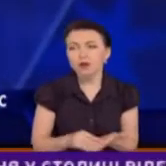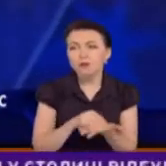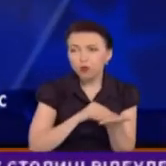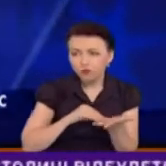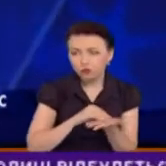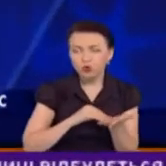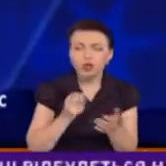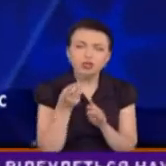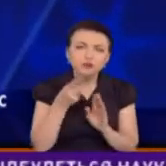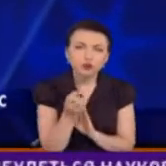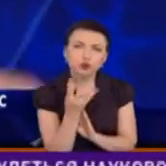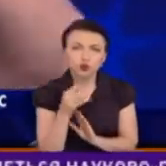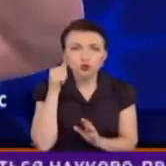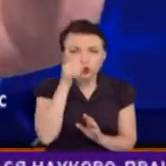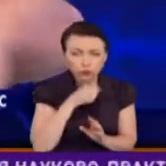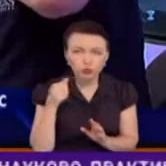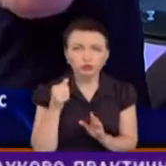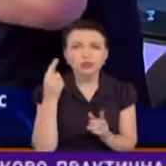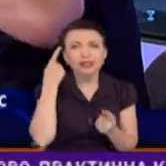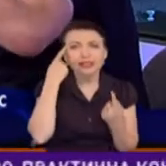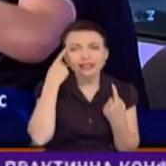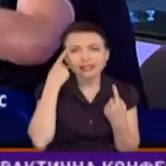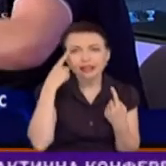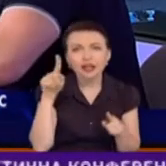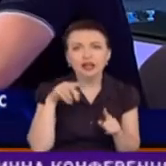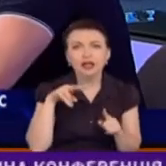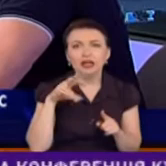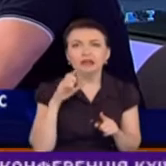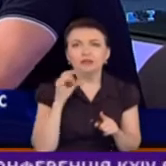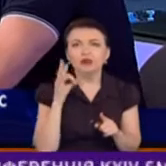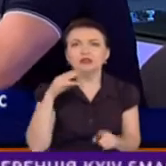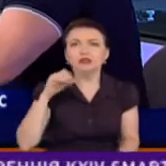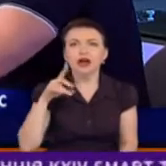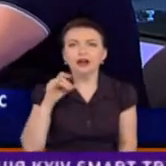повторюю, в 2014 році ідея лібертаріанства, яка сьогодні